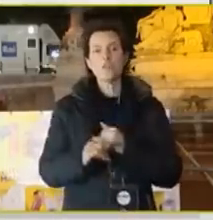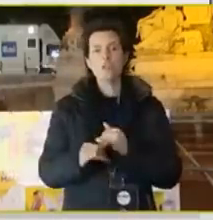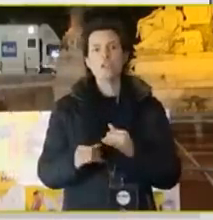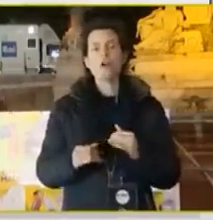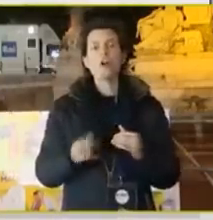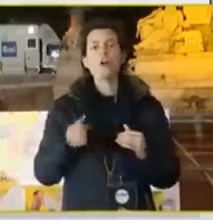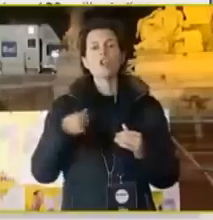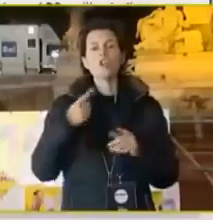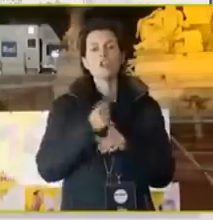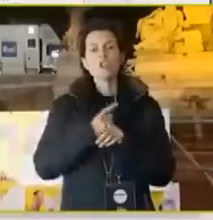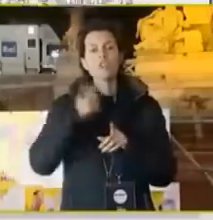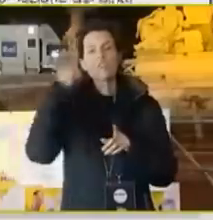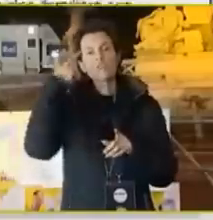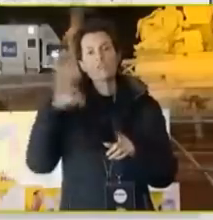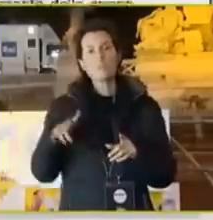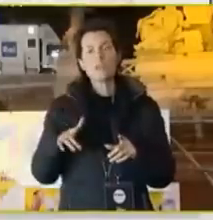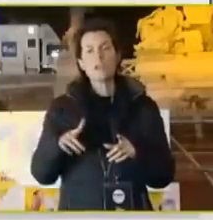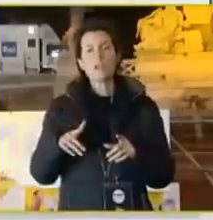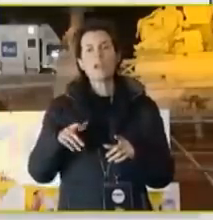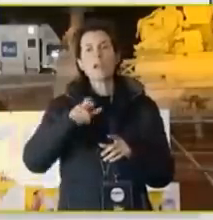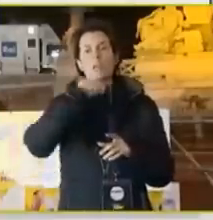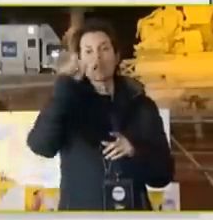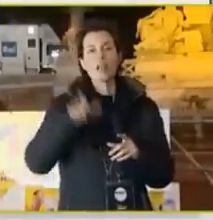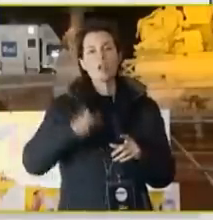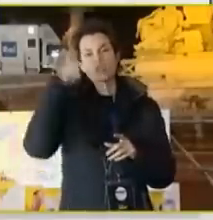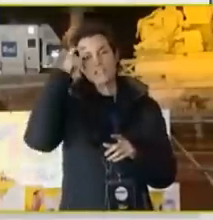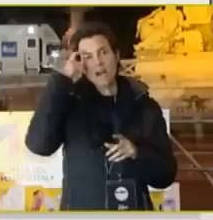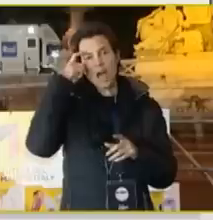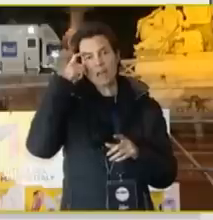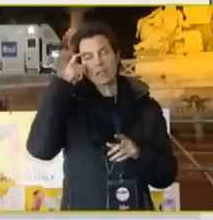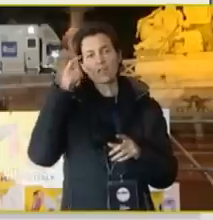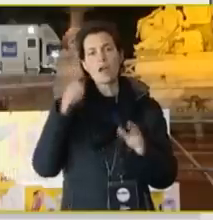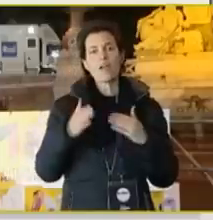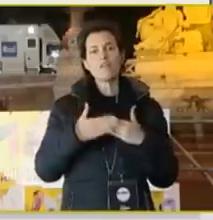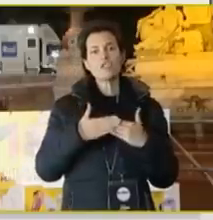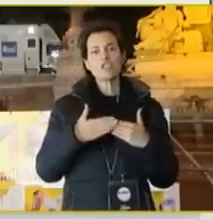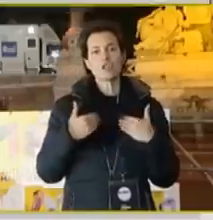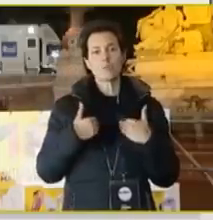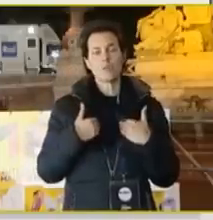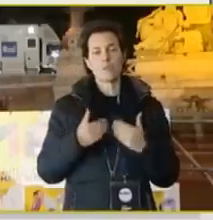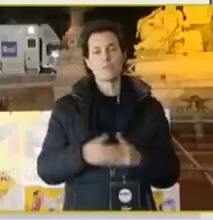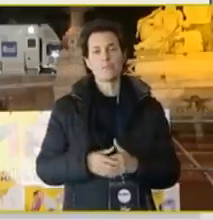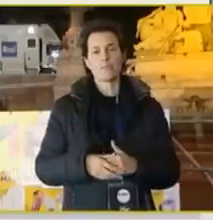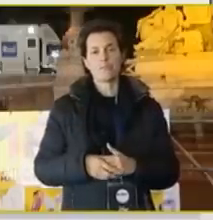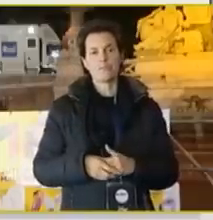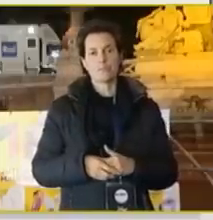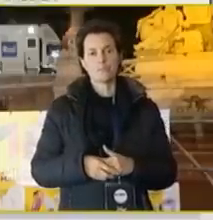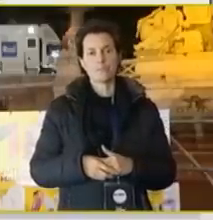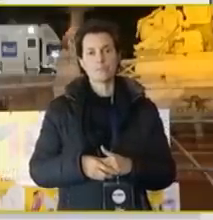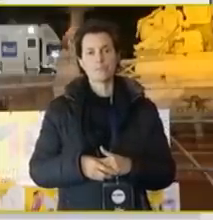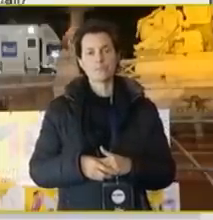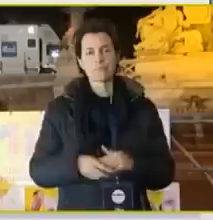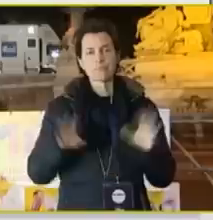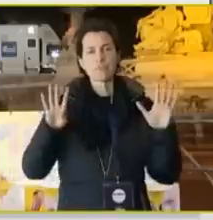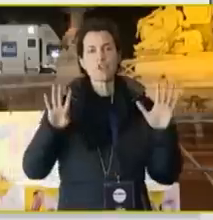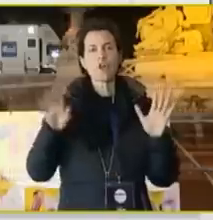sapere che lo Stato è dalla mia parte. Quello che vedete scorrere è il decreto di cui vi sto parlando. Sono